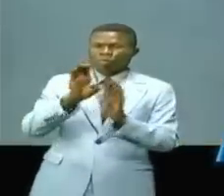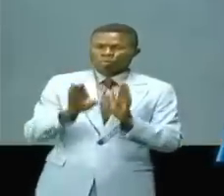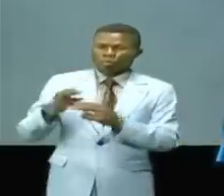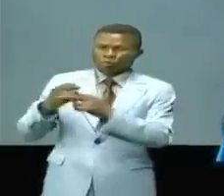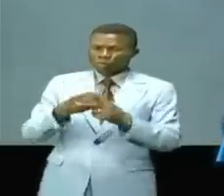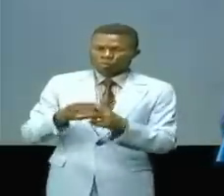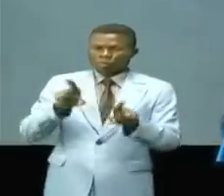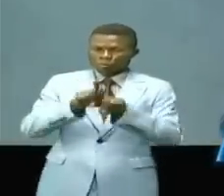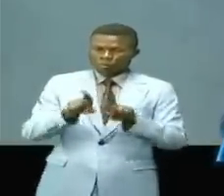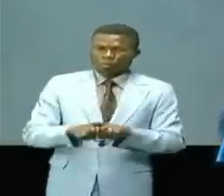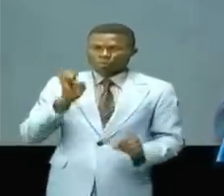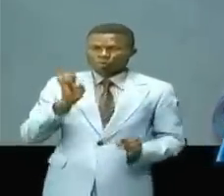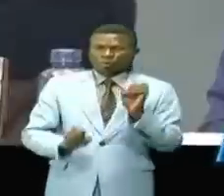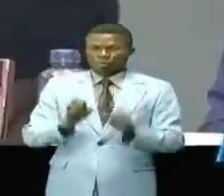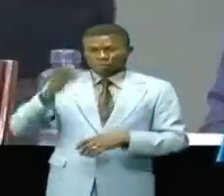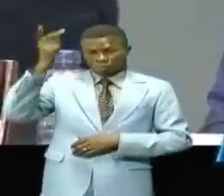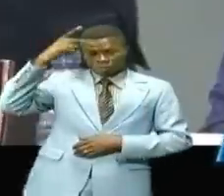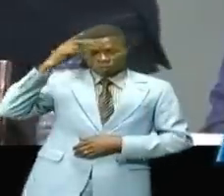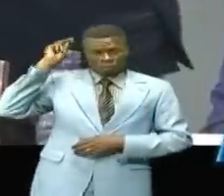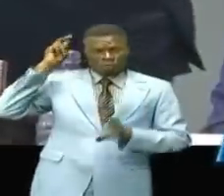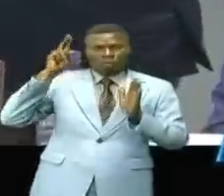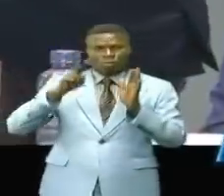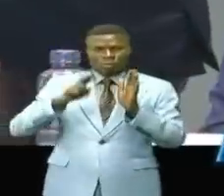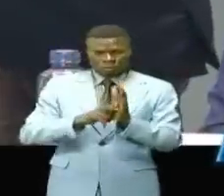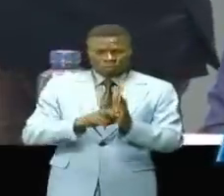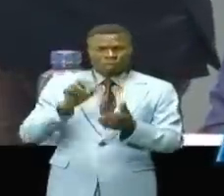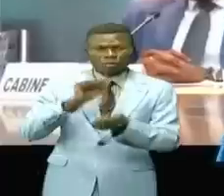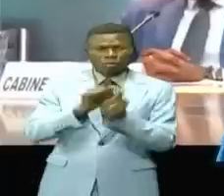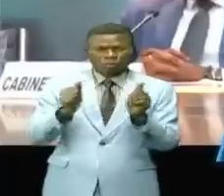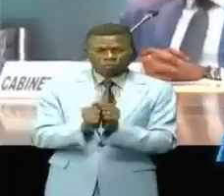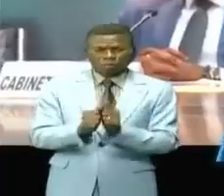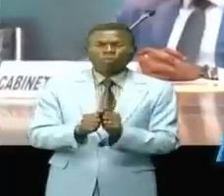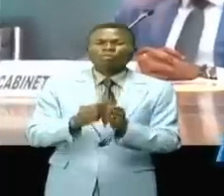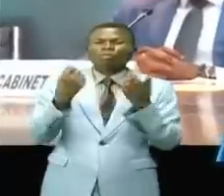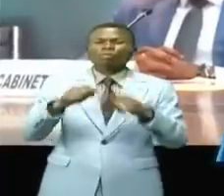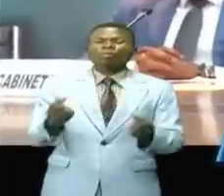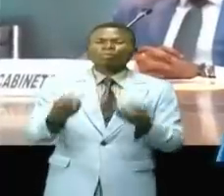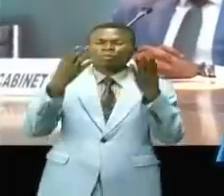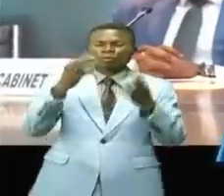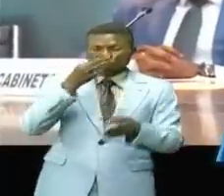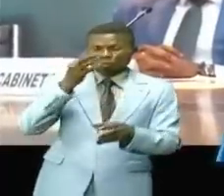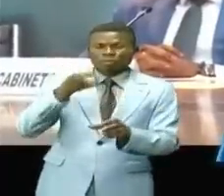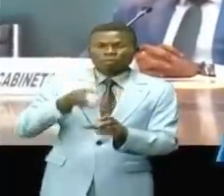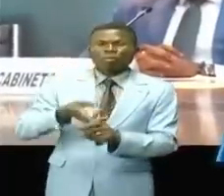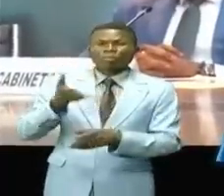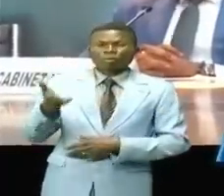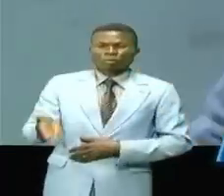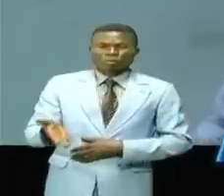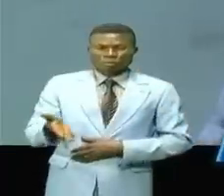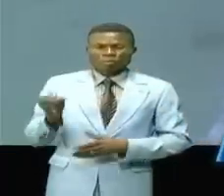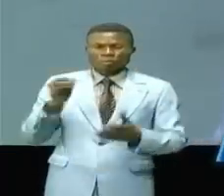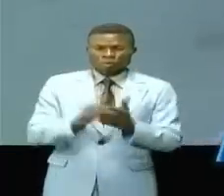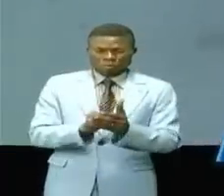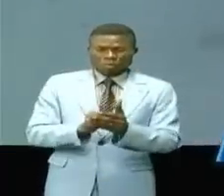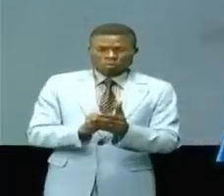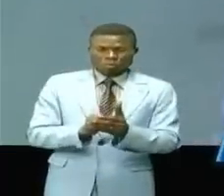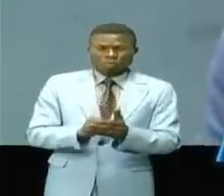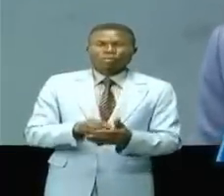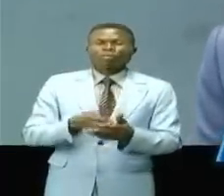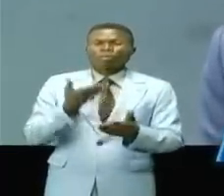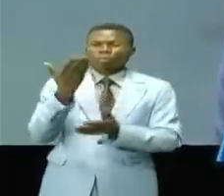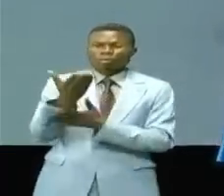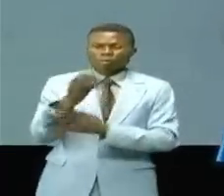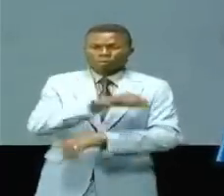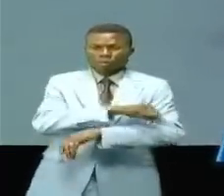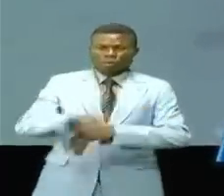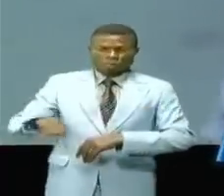et évaluation de la politique du gouvernement en matière de fixation de prix de produits pétroliers. Il a été également demandé au